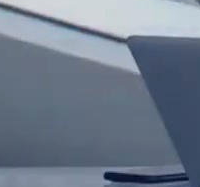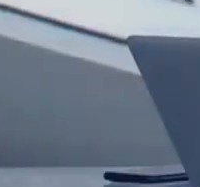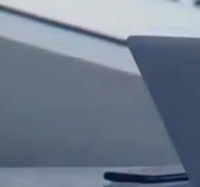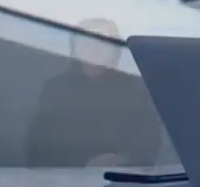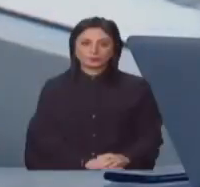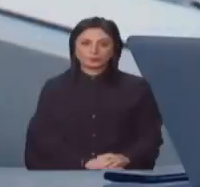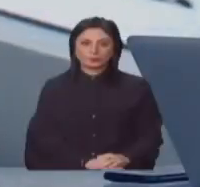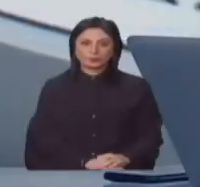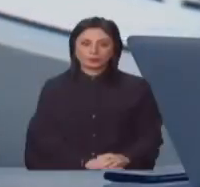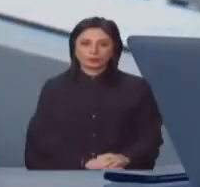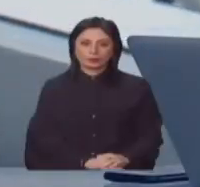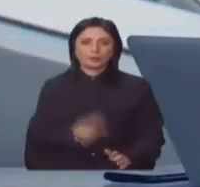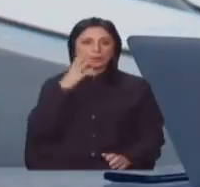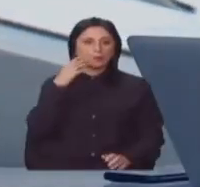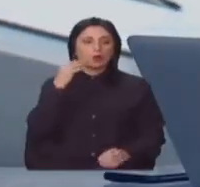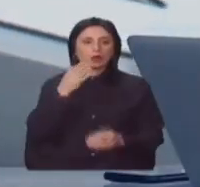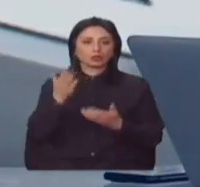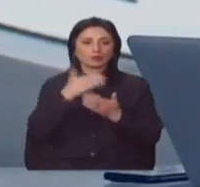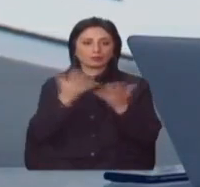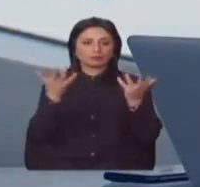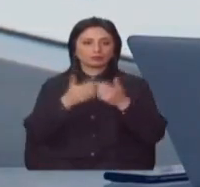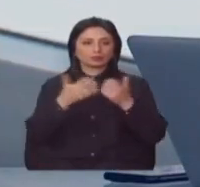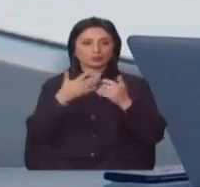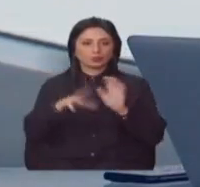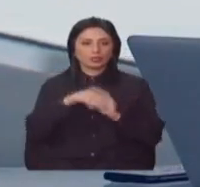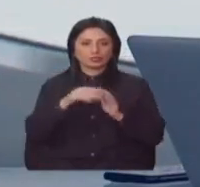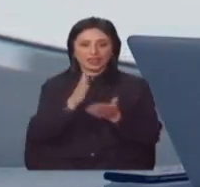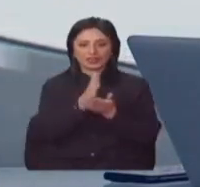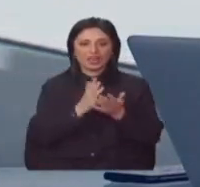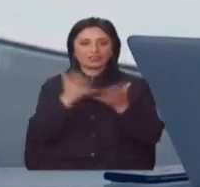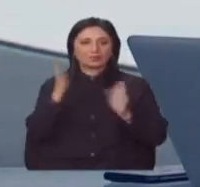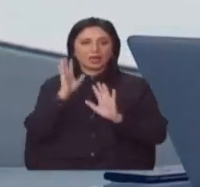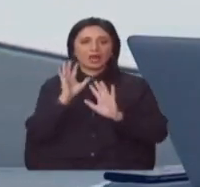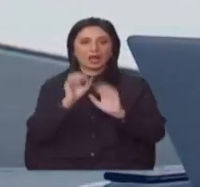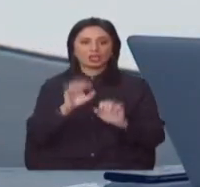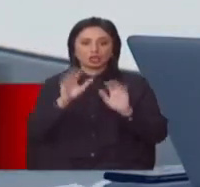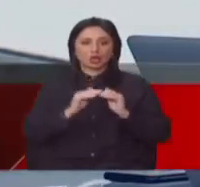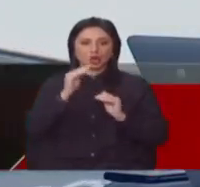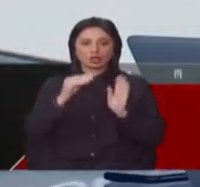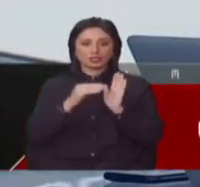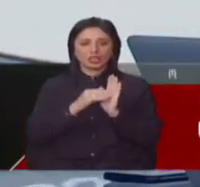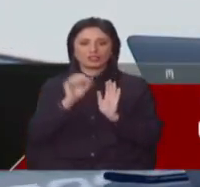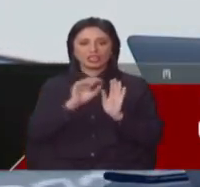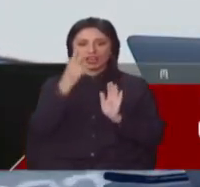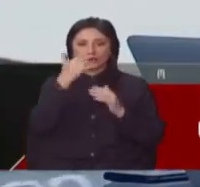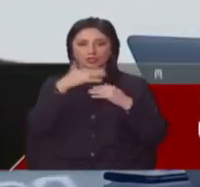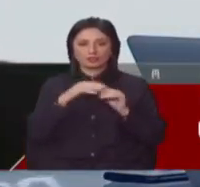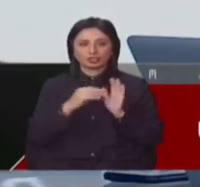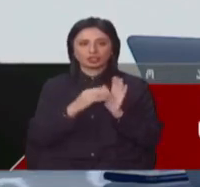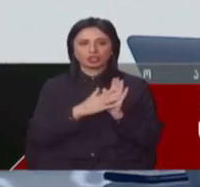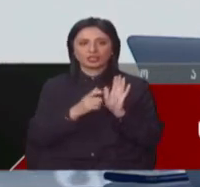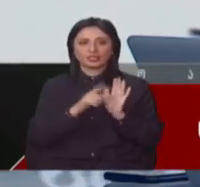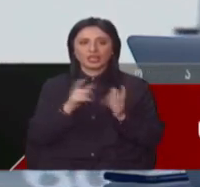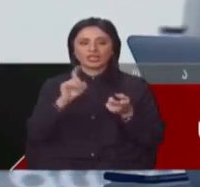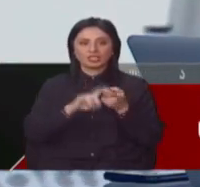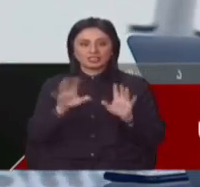Moldovaში საპრეზიდენტო არჩევნებისა და რეფერენდუმის შედეგები დაითვალეს ქვეყნის მოსახლეობის ნახევარზე. მეტი მხარს უჭერს კონსტიტუციაში გაჩნდეს ევროინტეგრაციის ჩანაწერი. Რაც